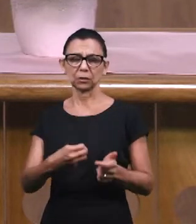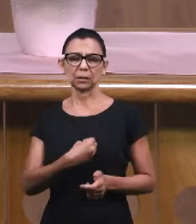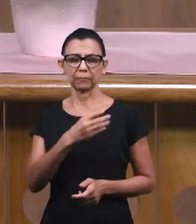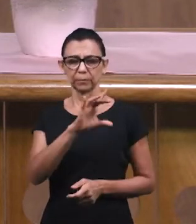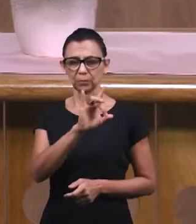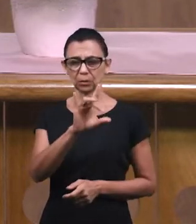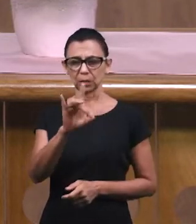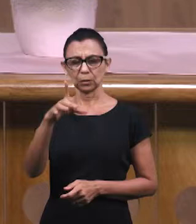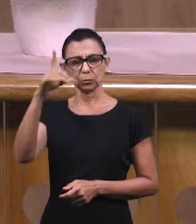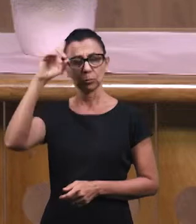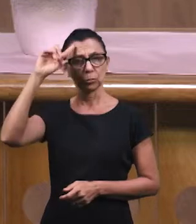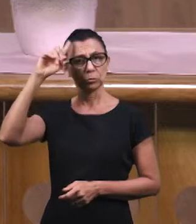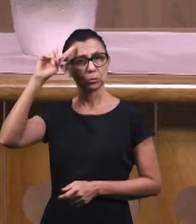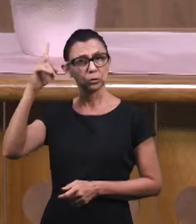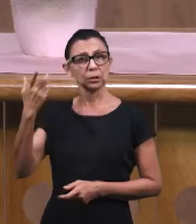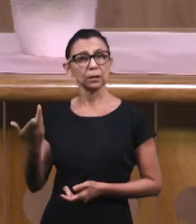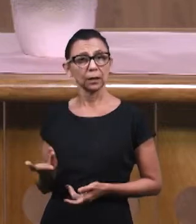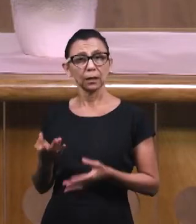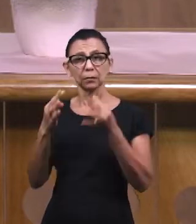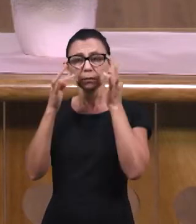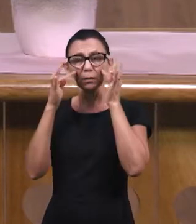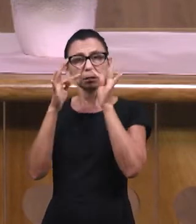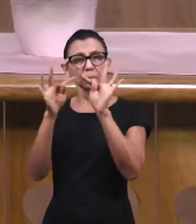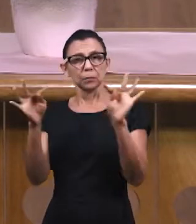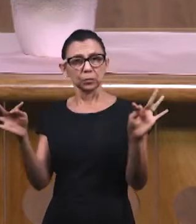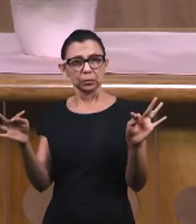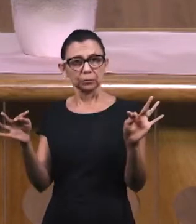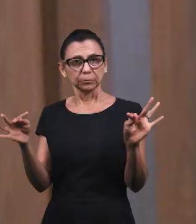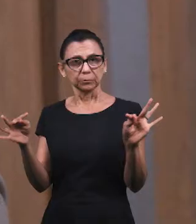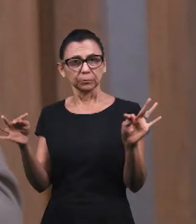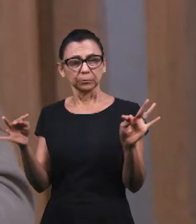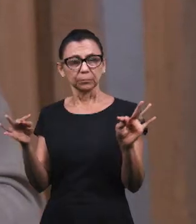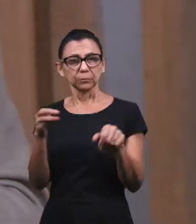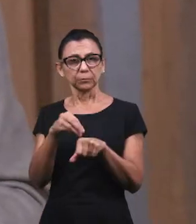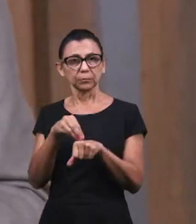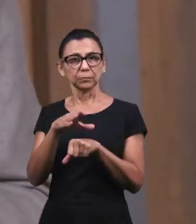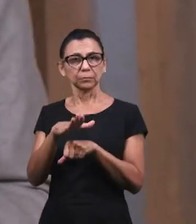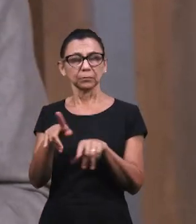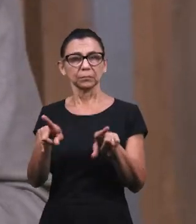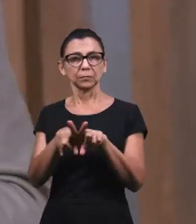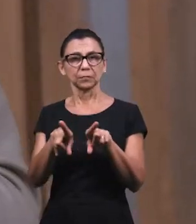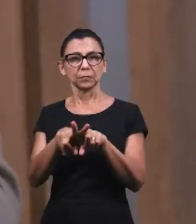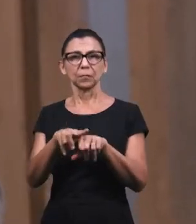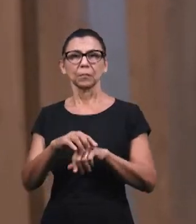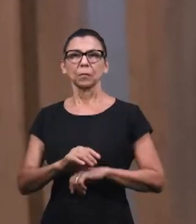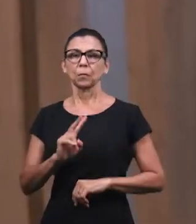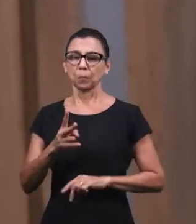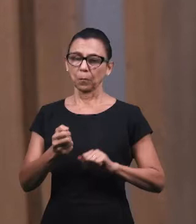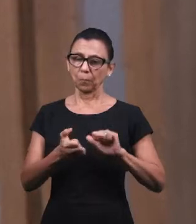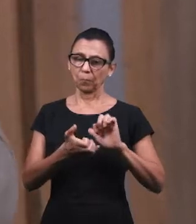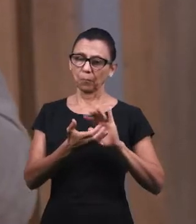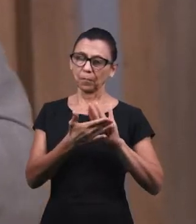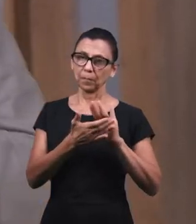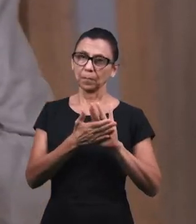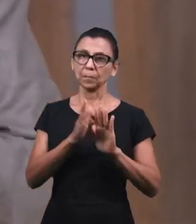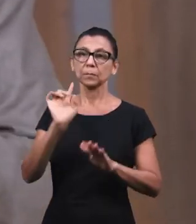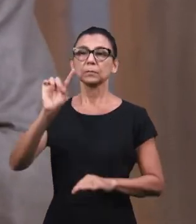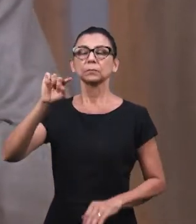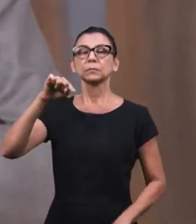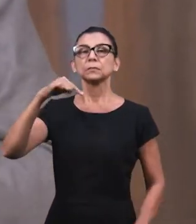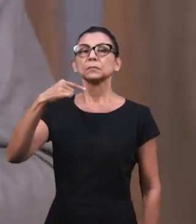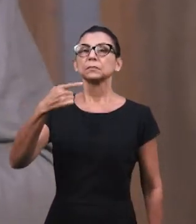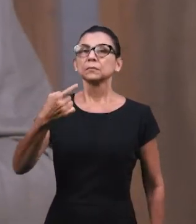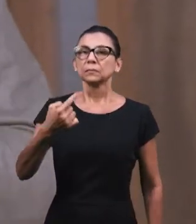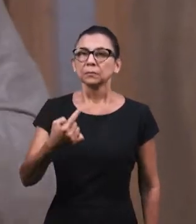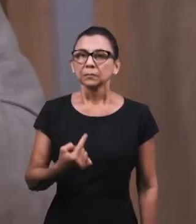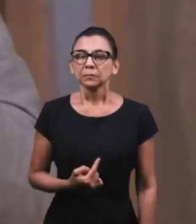jours. Cette expérience que nous avons, le témoignage que nous transmettons aussi. Nous allons chanter encore une louange au Seigneur et dans la séquence de cette louange,